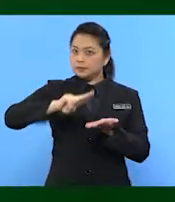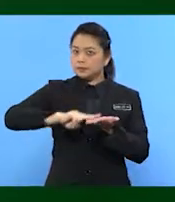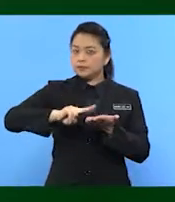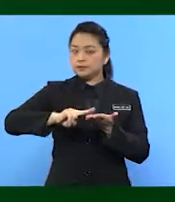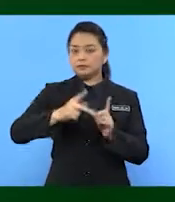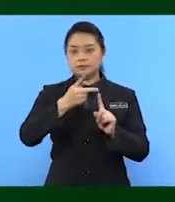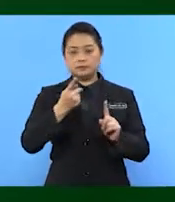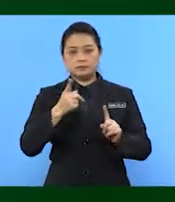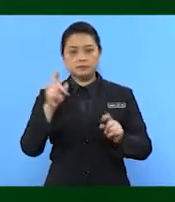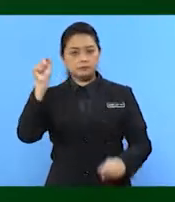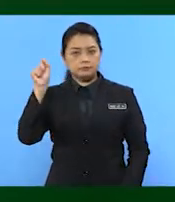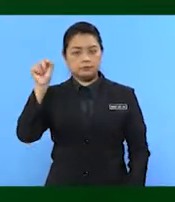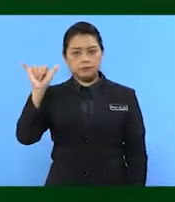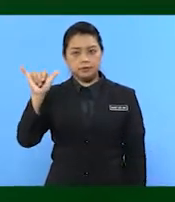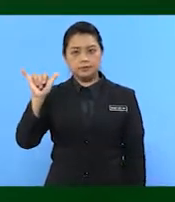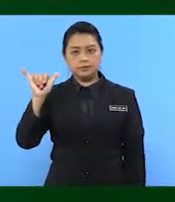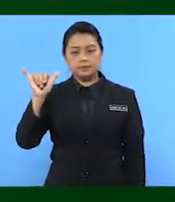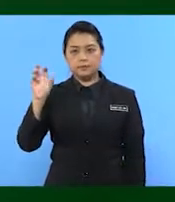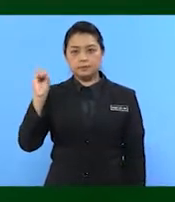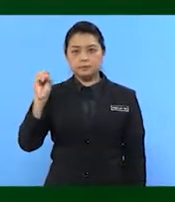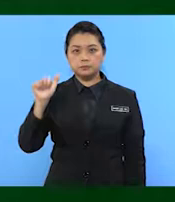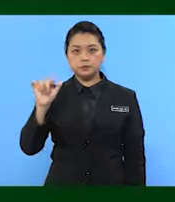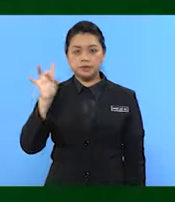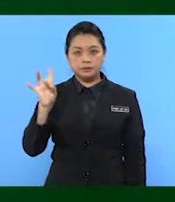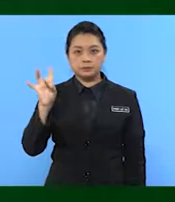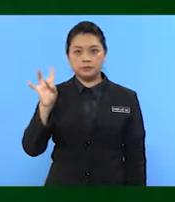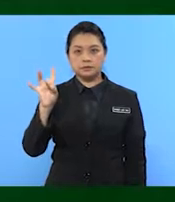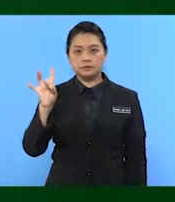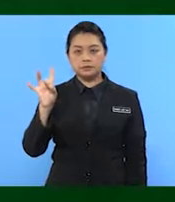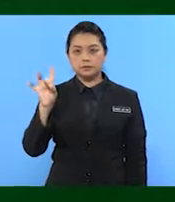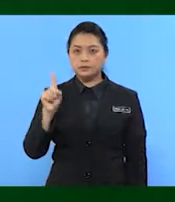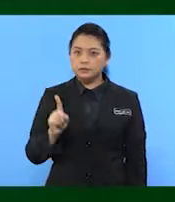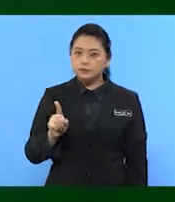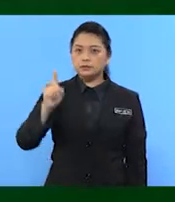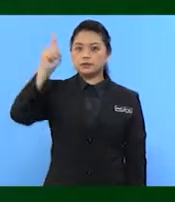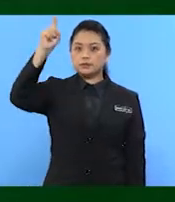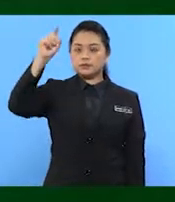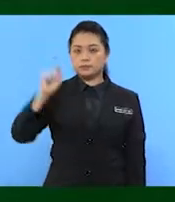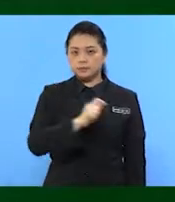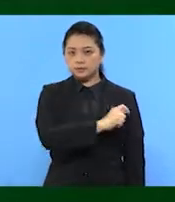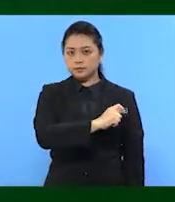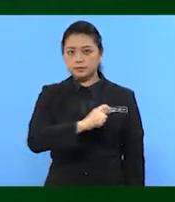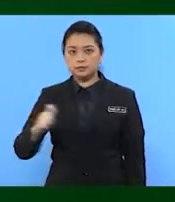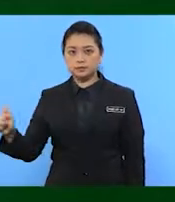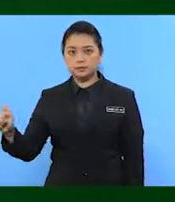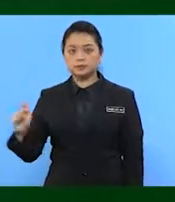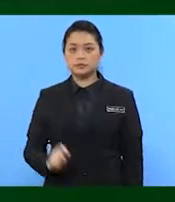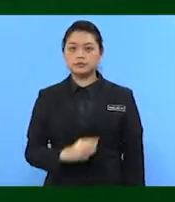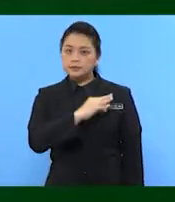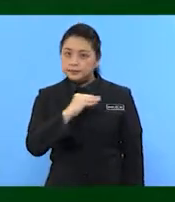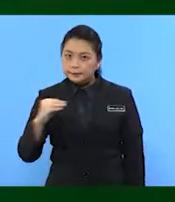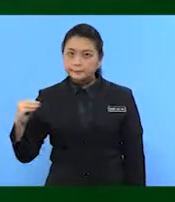dari koordinat Y iaitu sifar perpuluhan 8 unit ke atas dari paksi X.